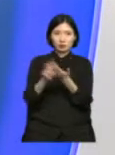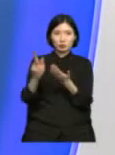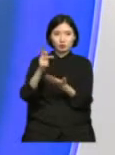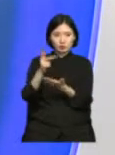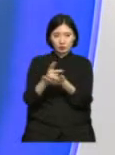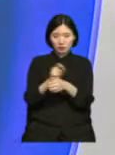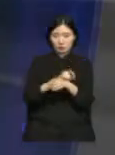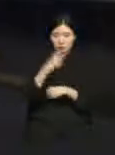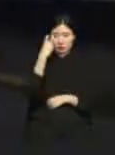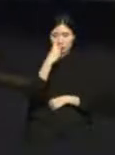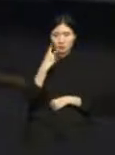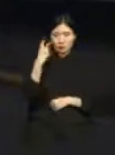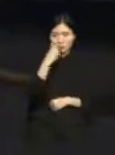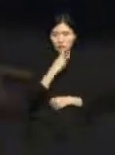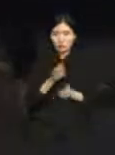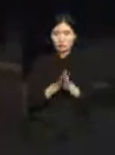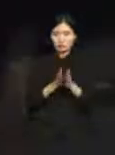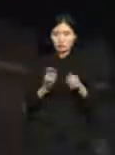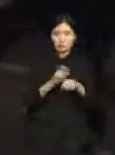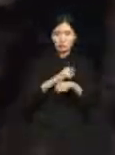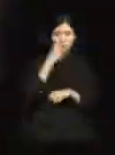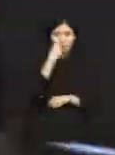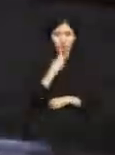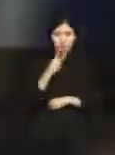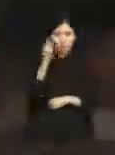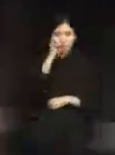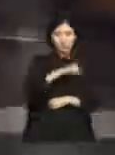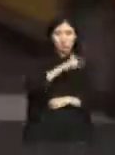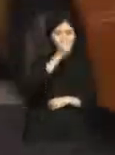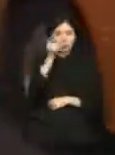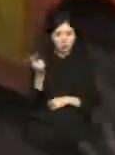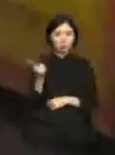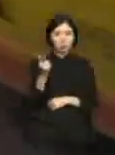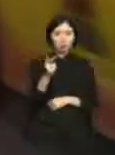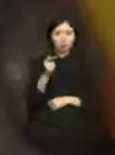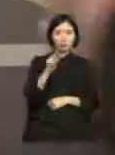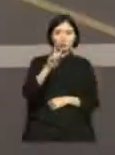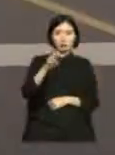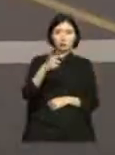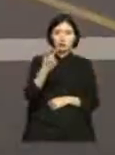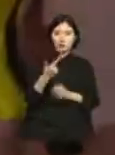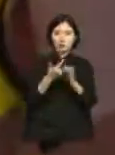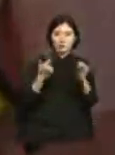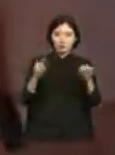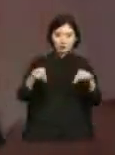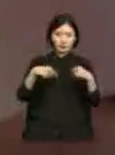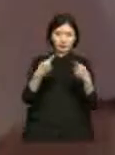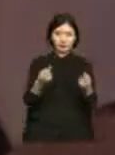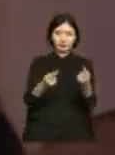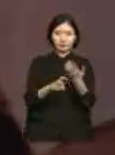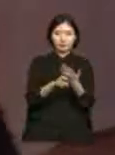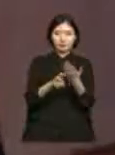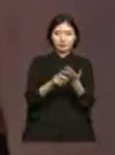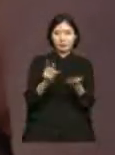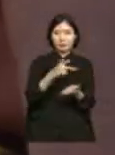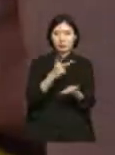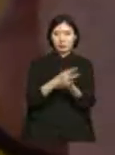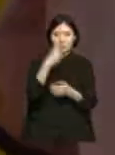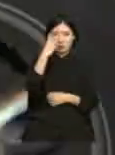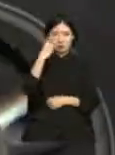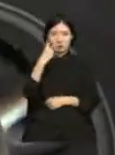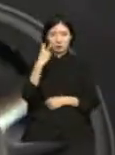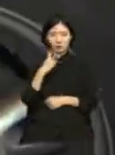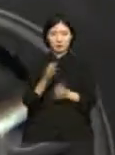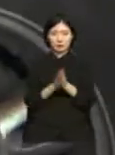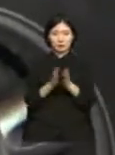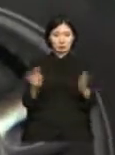단속을 실시합니다. 특별 단속은 오전과 오후 각각 26명의 인력이 투입돼 불법 주정차 단속을